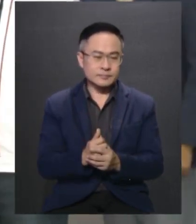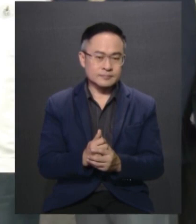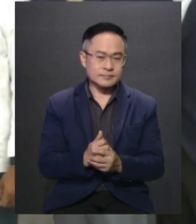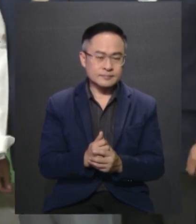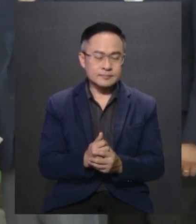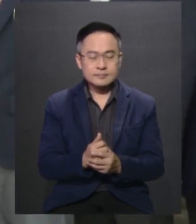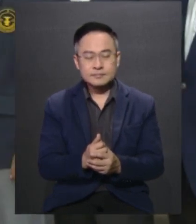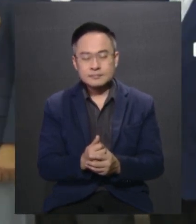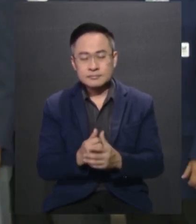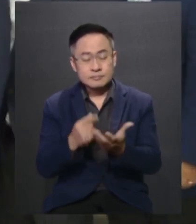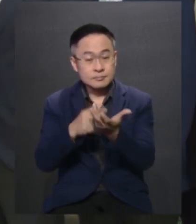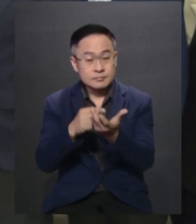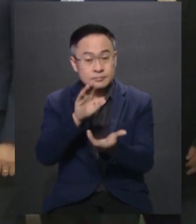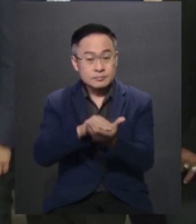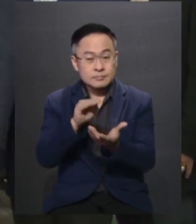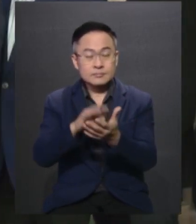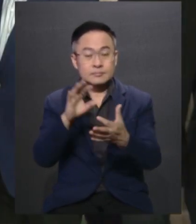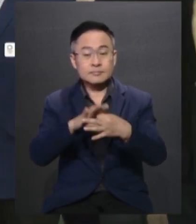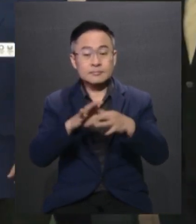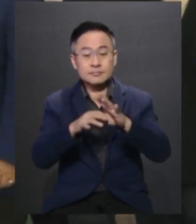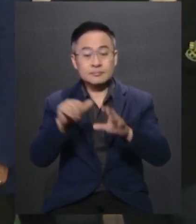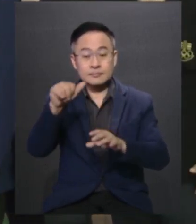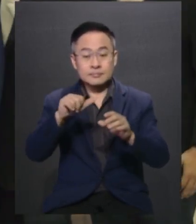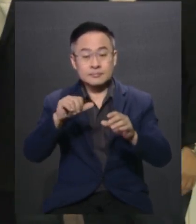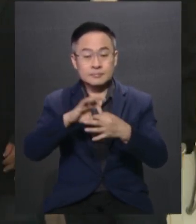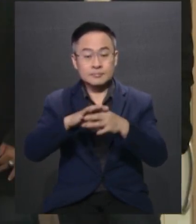ระดับเอเชียหรือว่าระดับโอลิมปิกต่อไปครับ